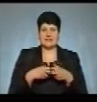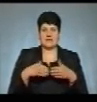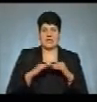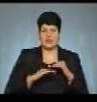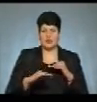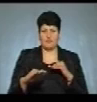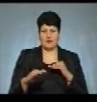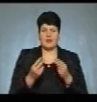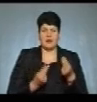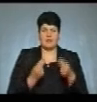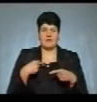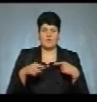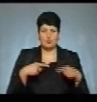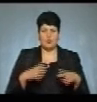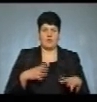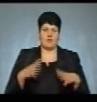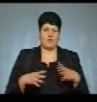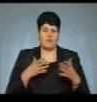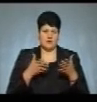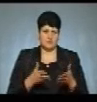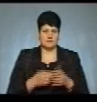футбол, тренувалися.